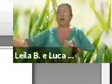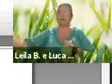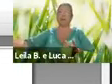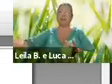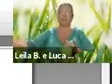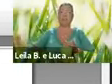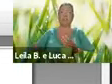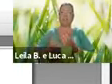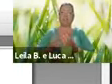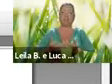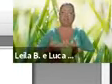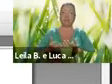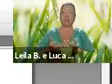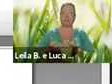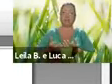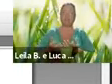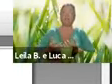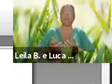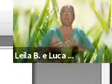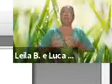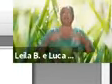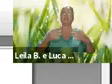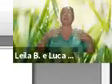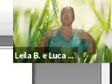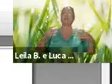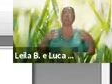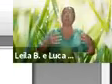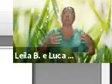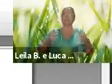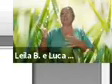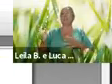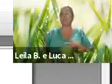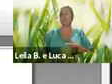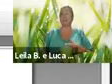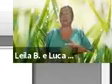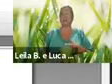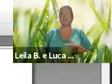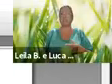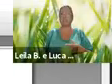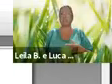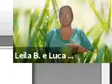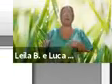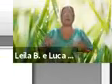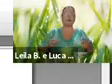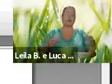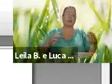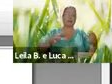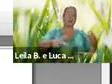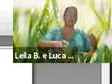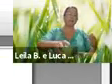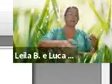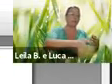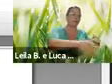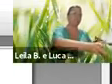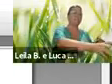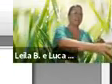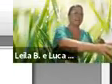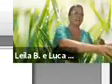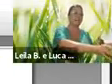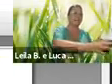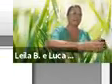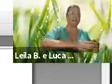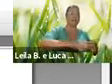scatola, avrà la forma della scatola. Vuoi dire, tutto passa attraverso medium, sì, ma il messaggio